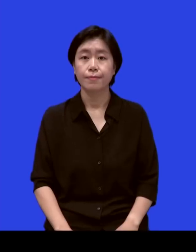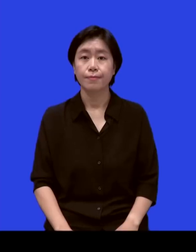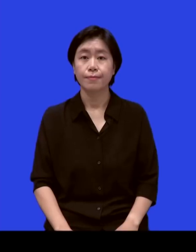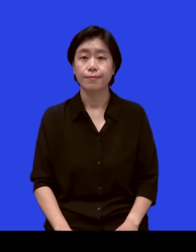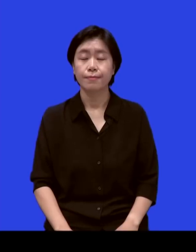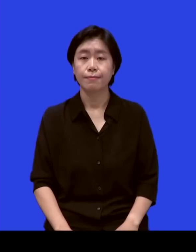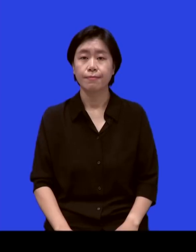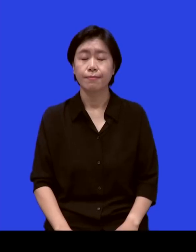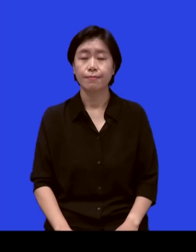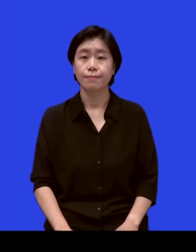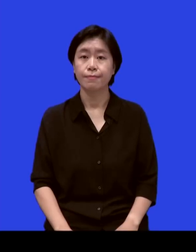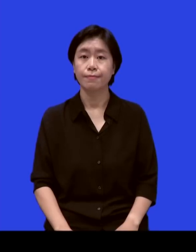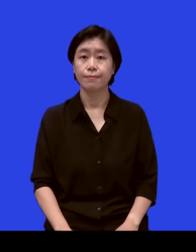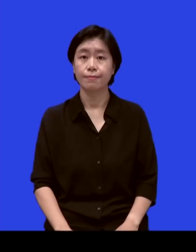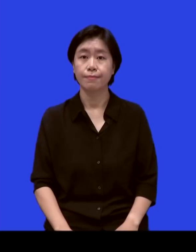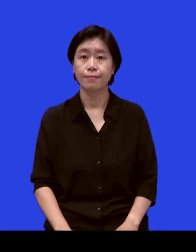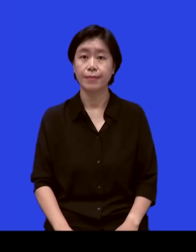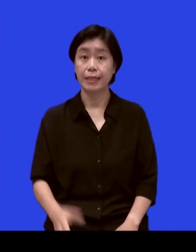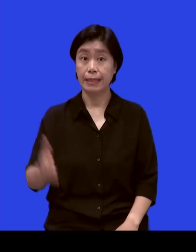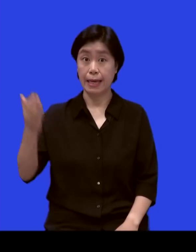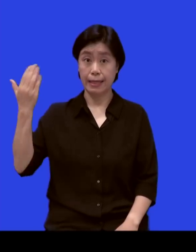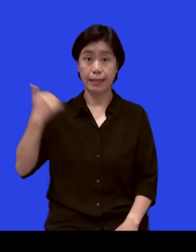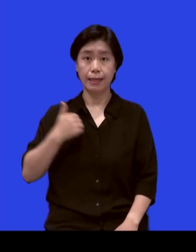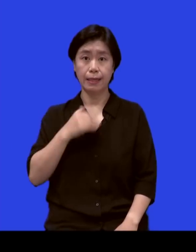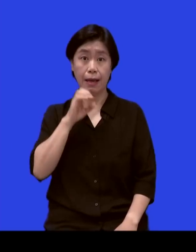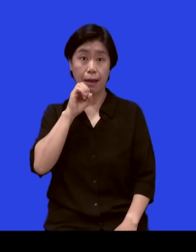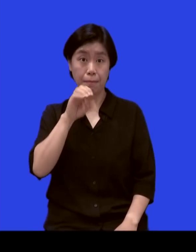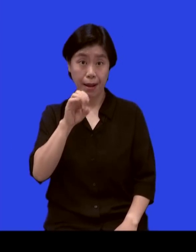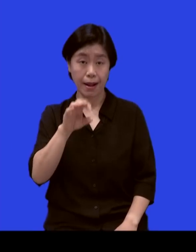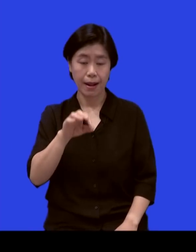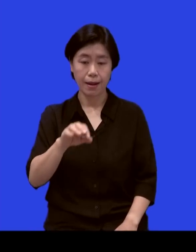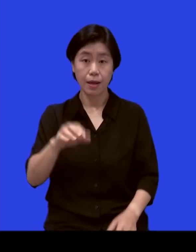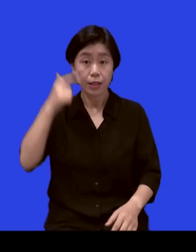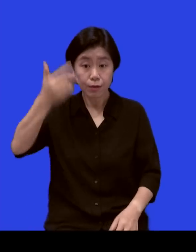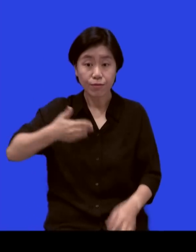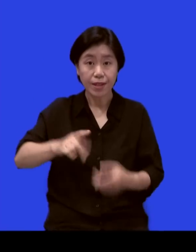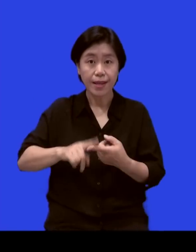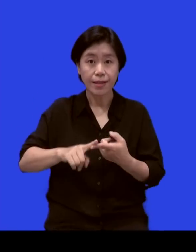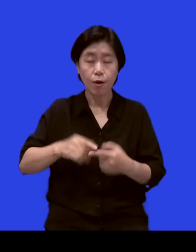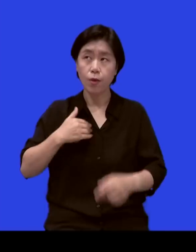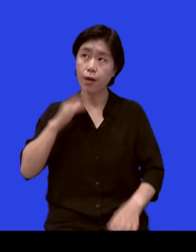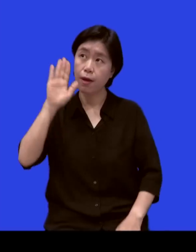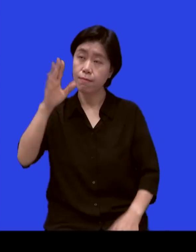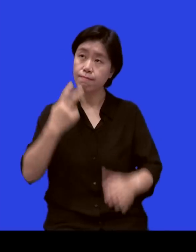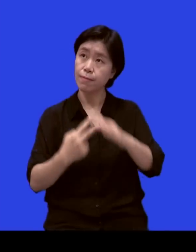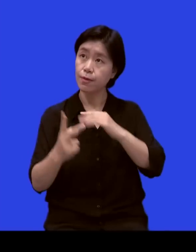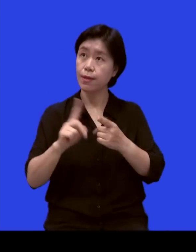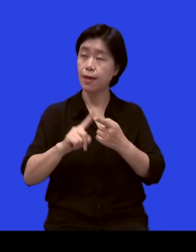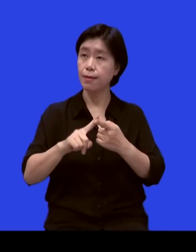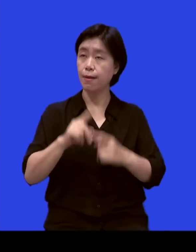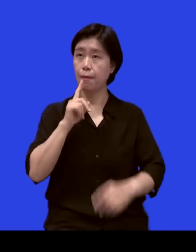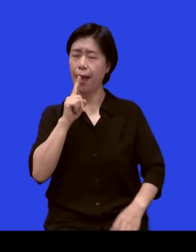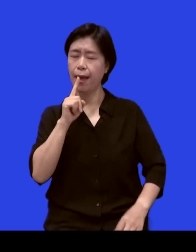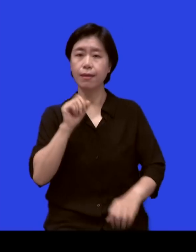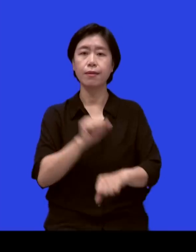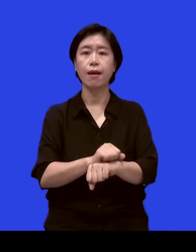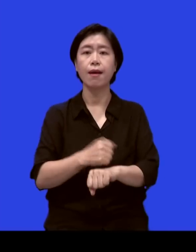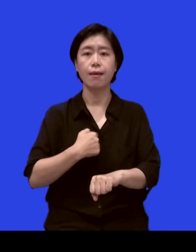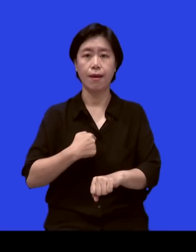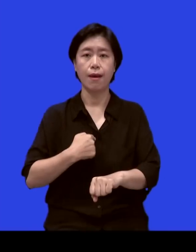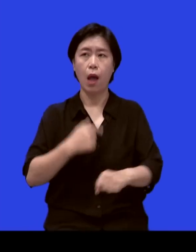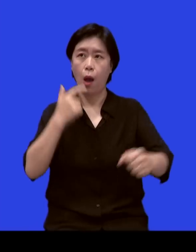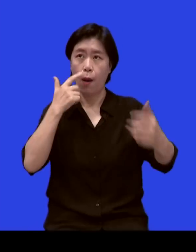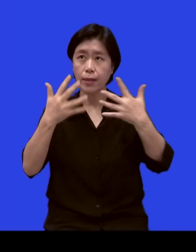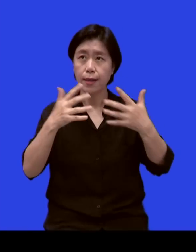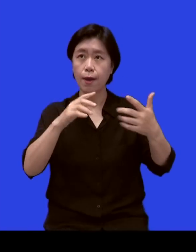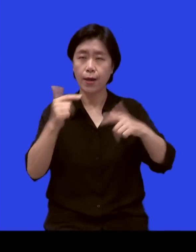이런 이야기를 예전에는 잘했어요. 네네네. 이런 질문을 받으면 네네. 비전에 대해서 나름